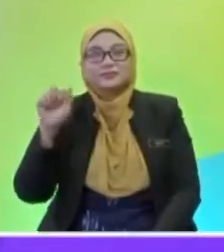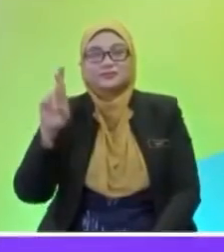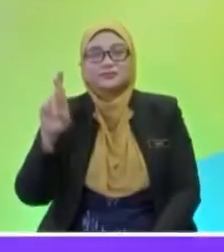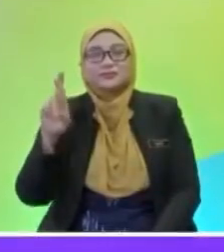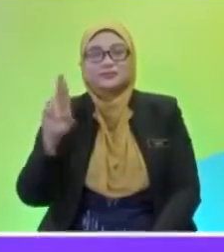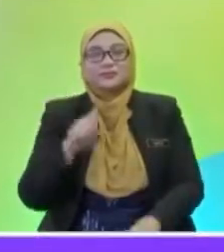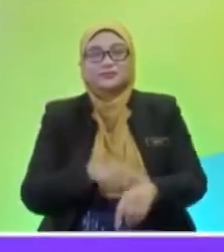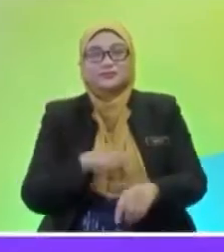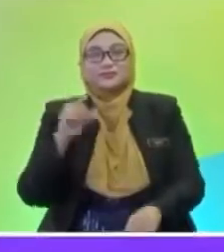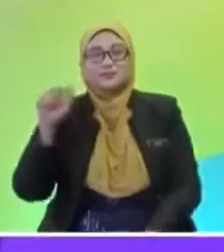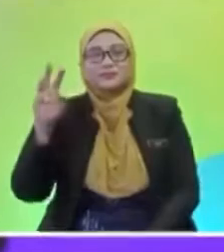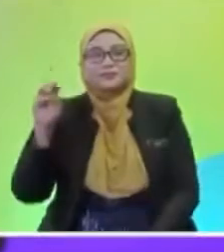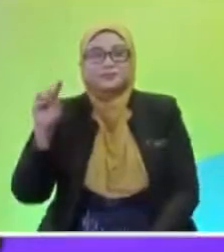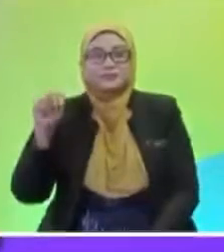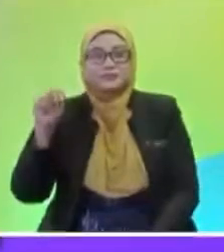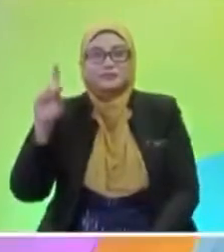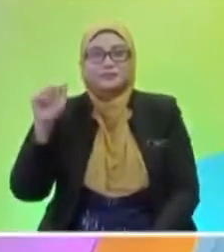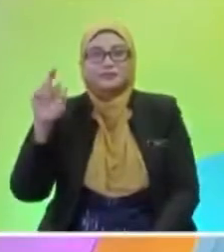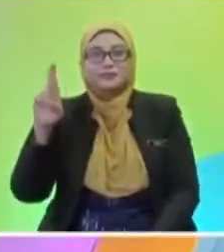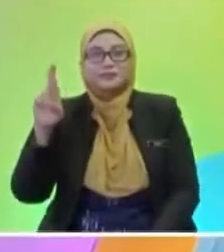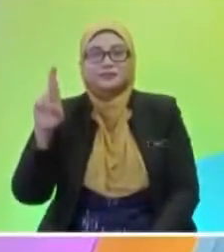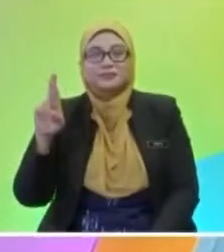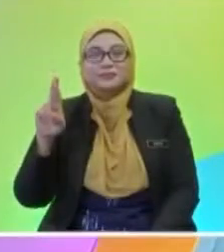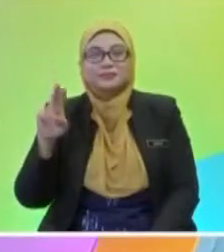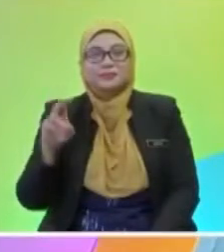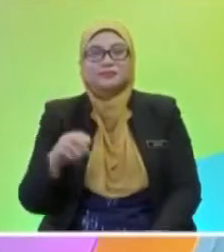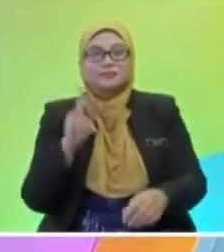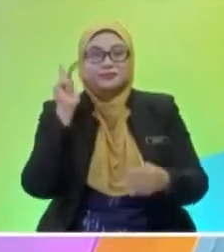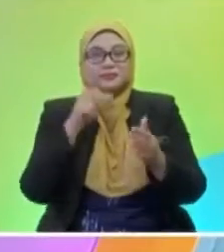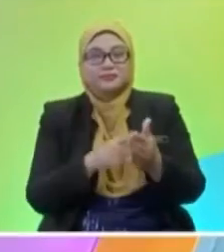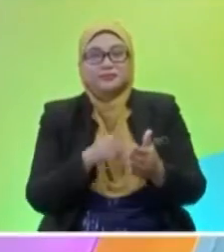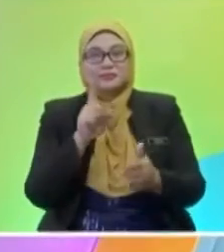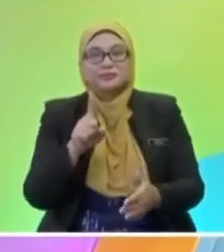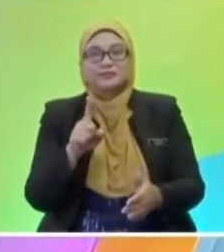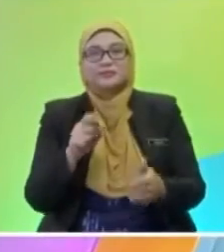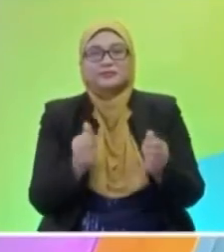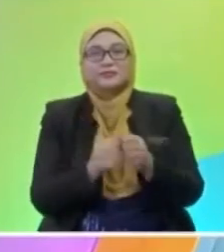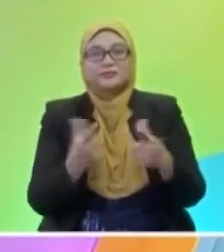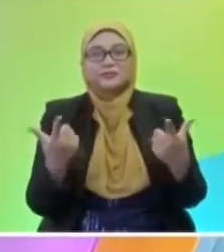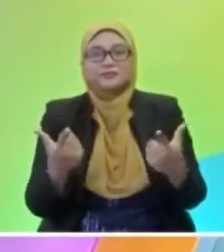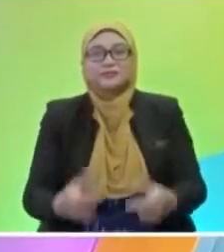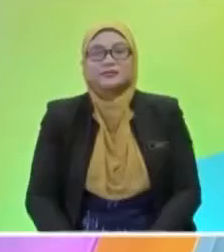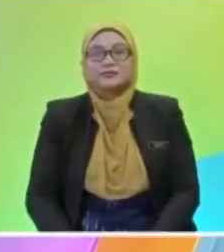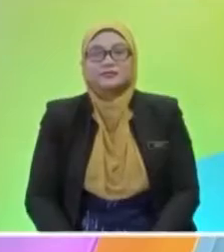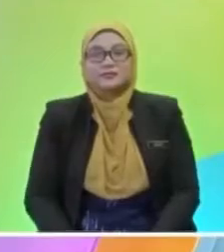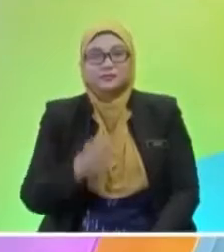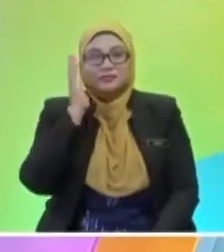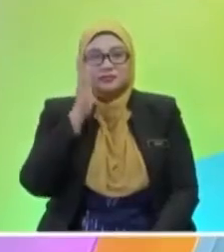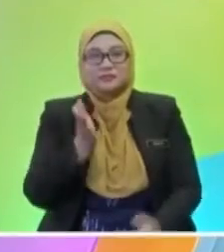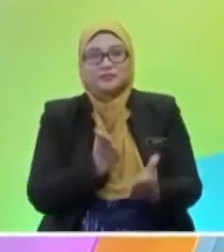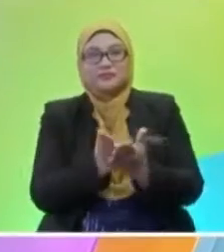satu sama yang lain. Okey, selesai yang ini. Selesai. Okey, kita akan teruskan dengan pemasangan